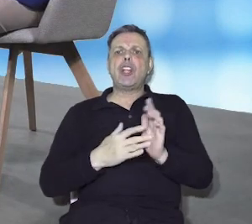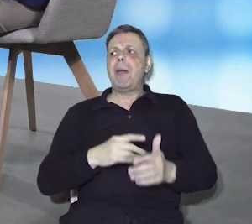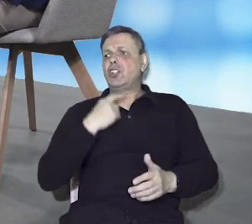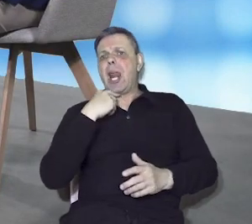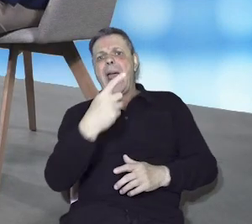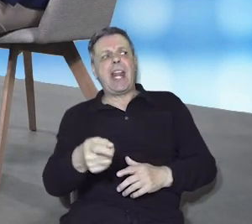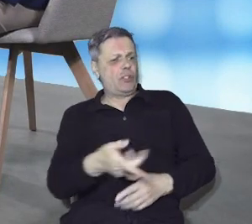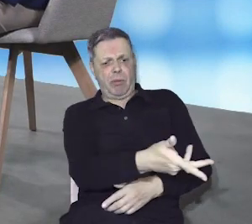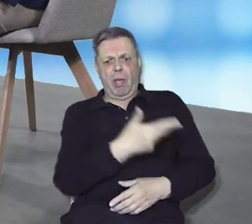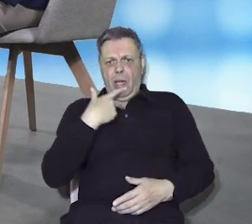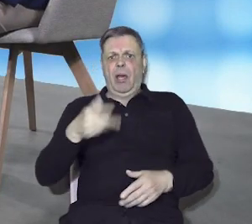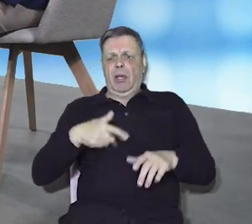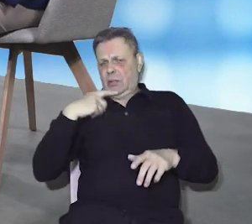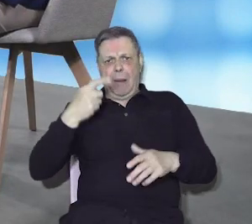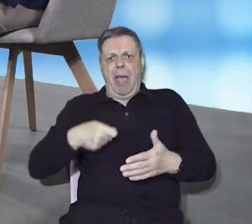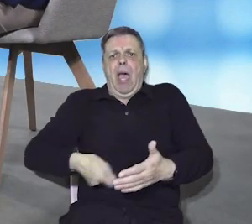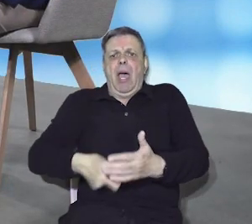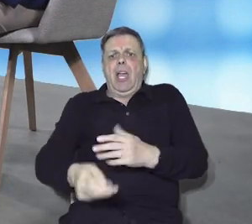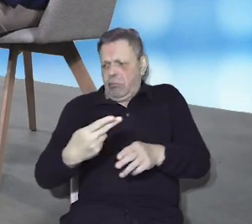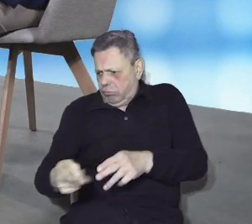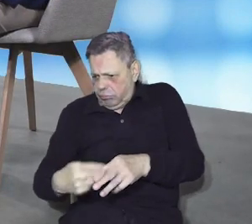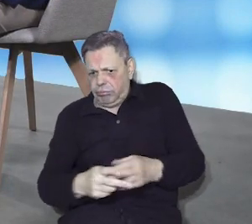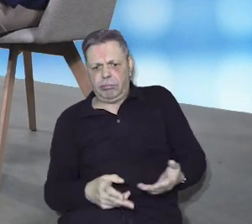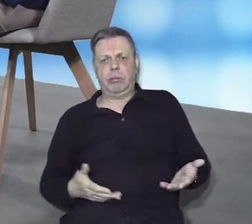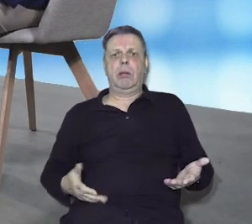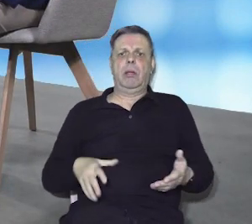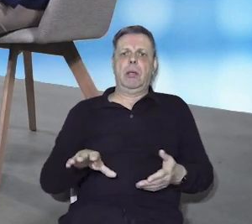nisi pripremio. Znači što, nisi koristan. Znači,